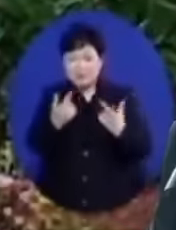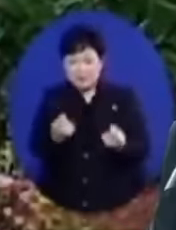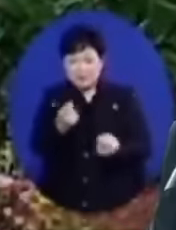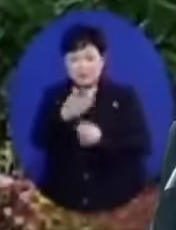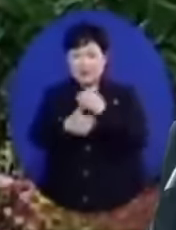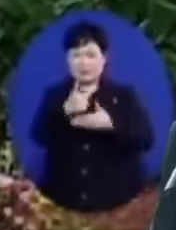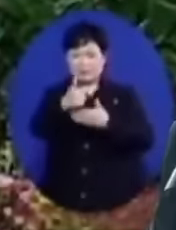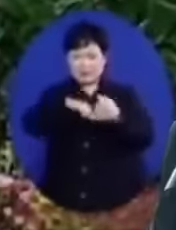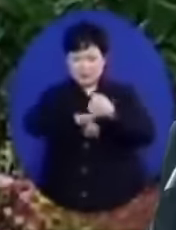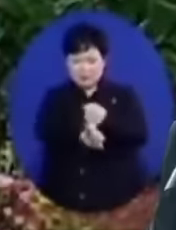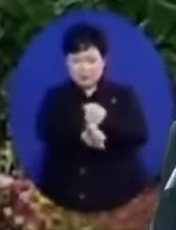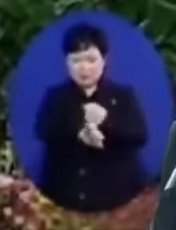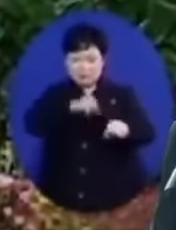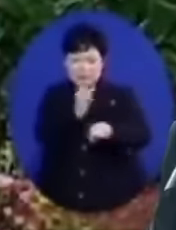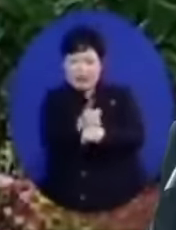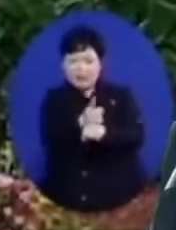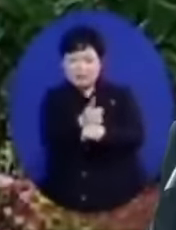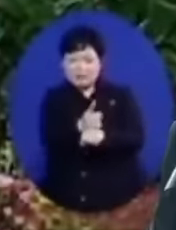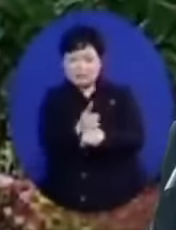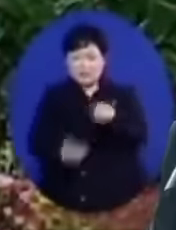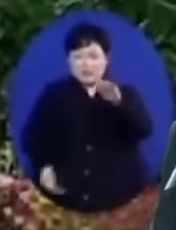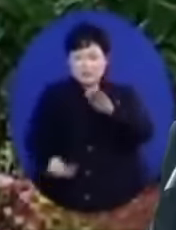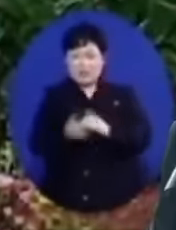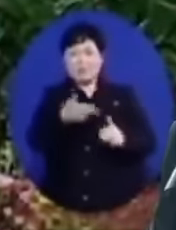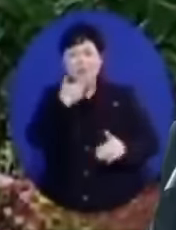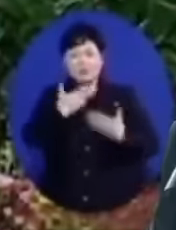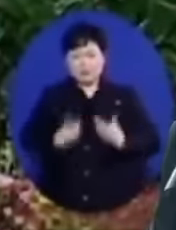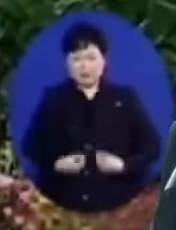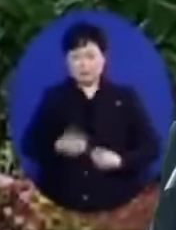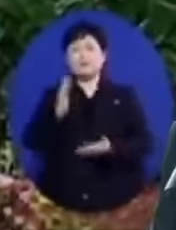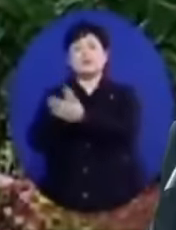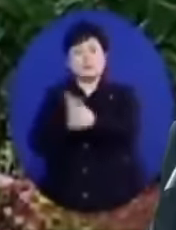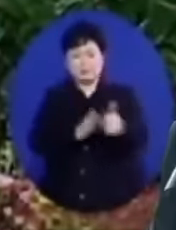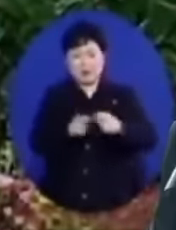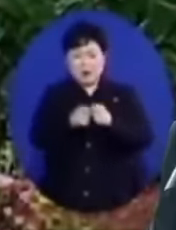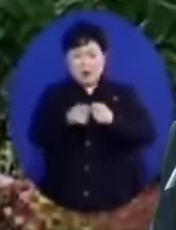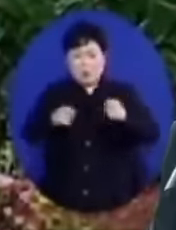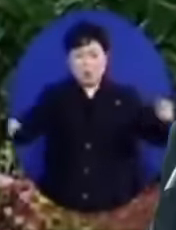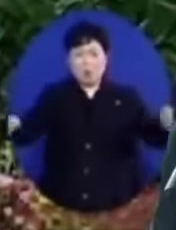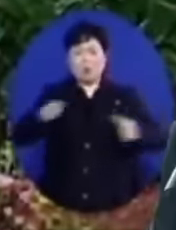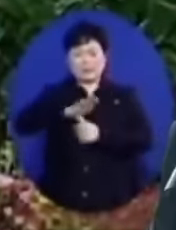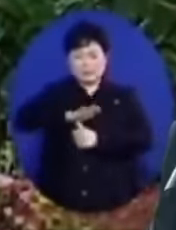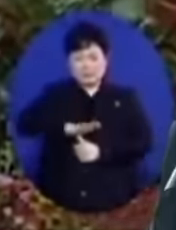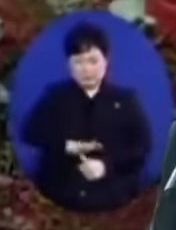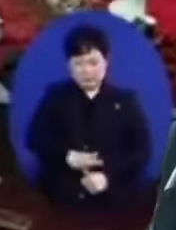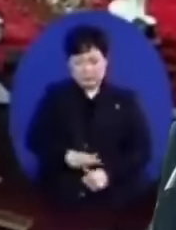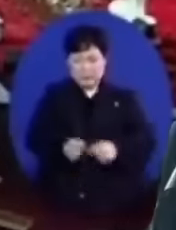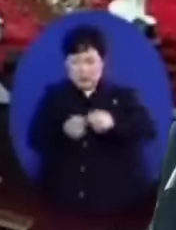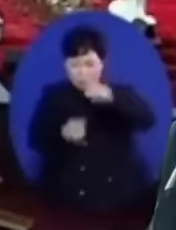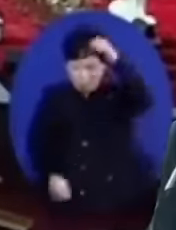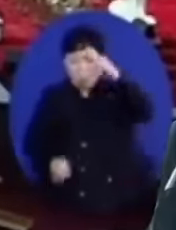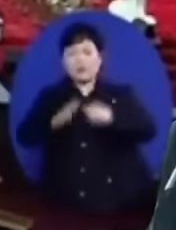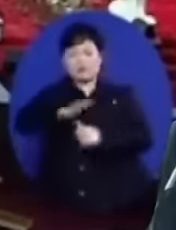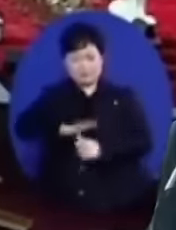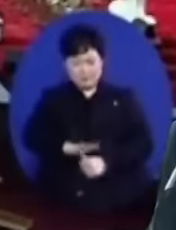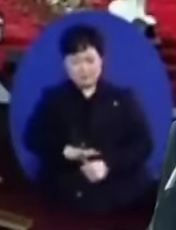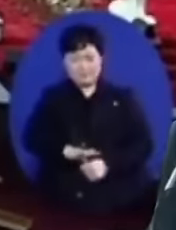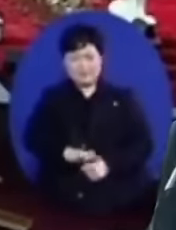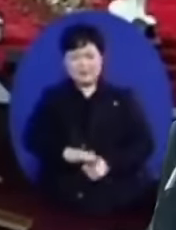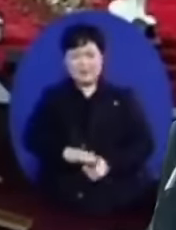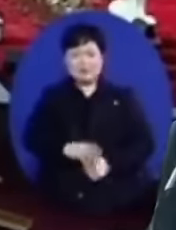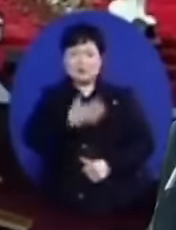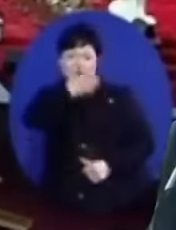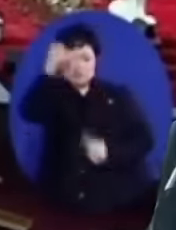하나님 약속했다고 당장 안 일어난다고 낙심하지 마십시오. 오래 참는 것을 하나님 시험해 보시는 것입니다. 요셉은